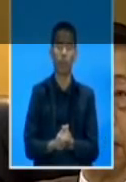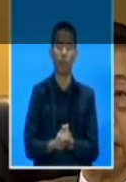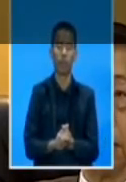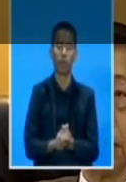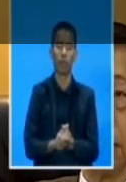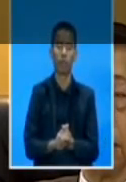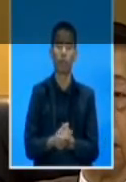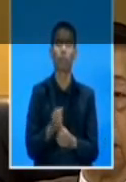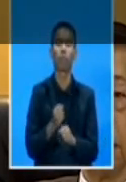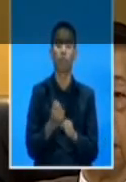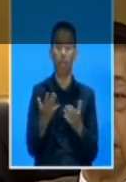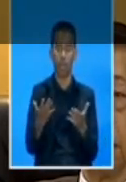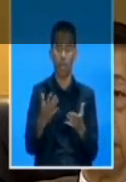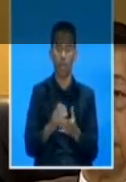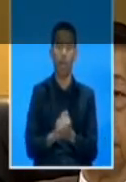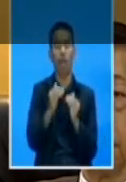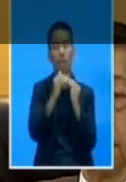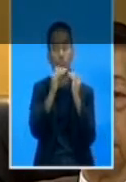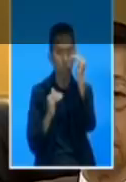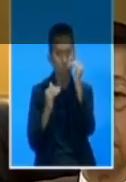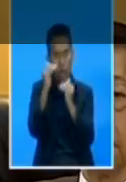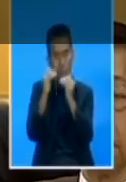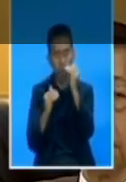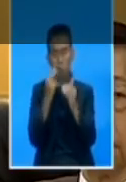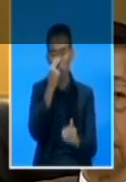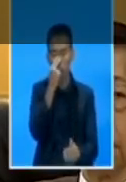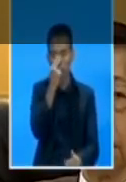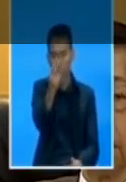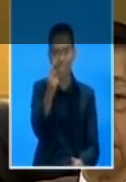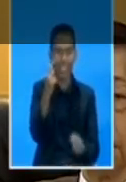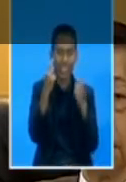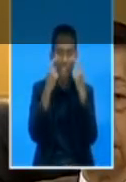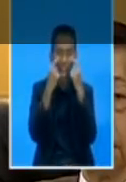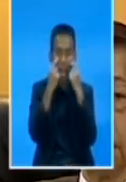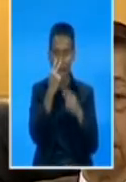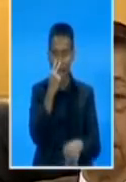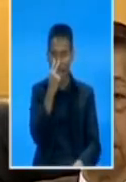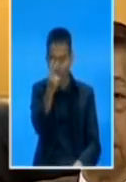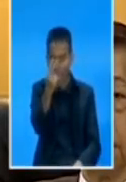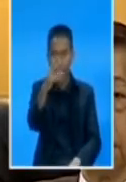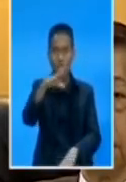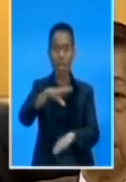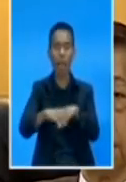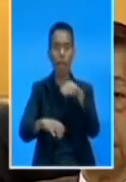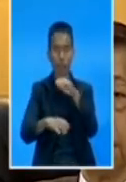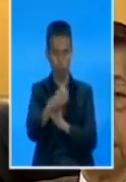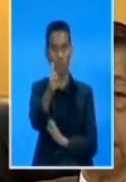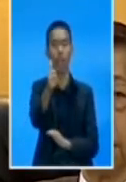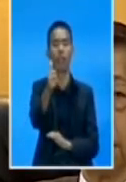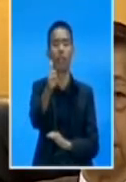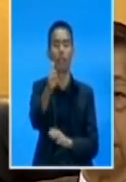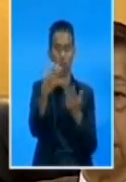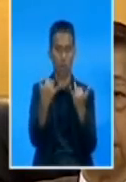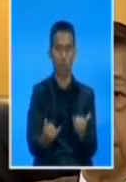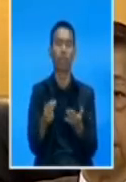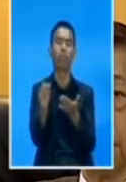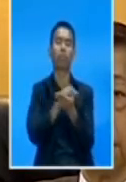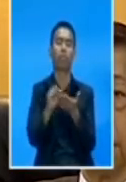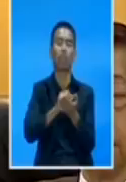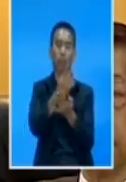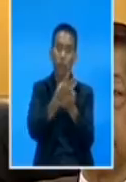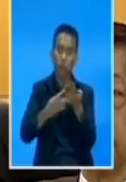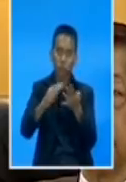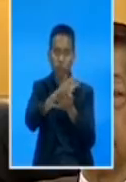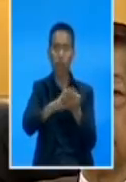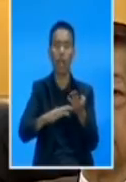างนี้แหละครับคือความเหลื่อมล้ำที่เห็นด้วยตาครับจับต้องได้ขณะนี้เขียนแผนมีกิจกรร